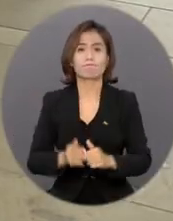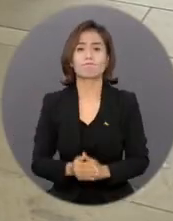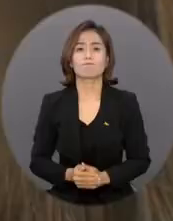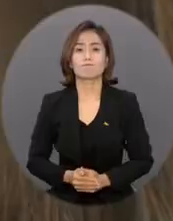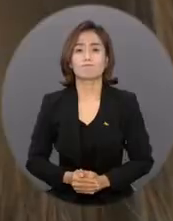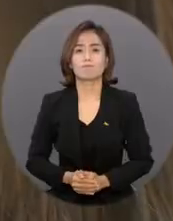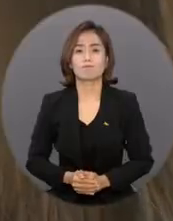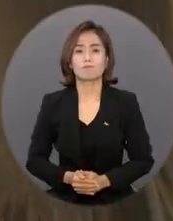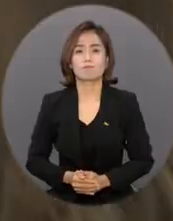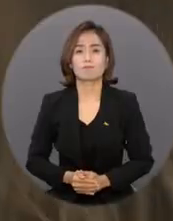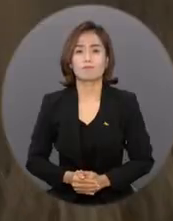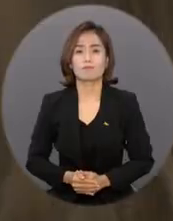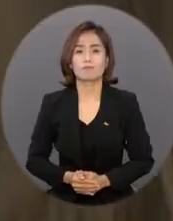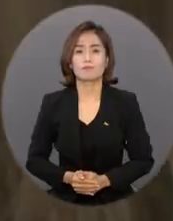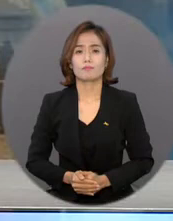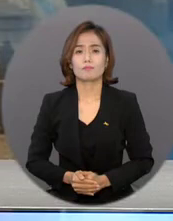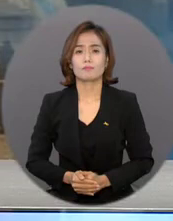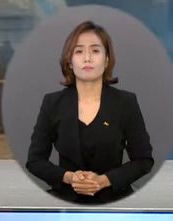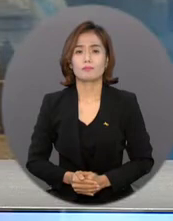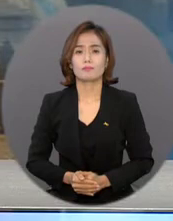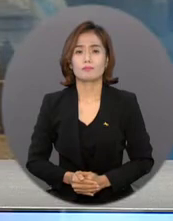요구했습니다.